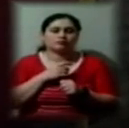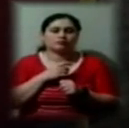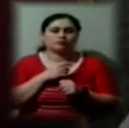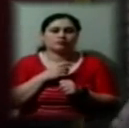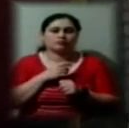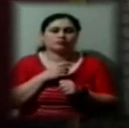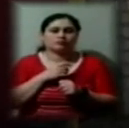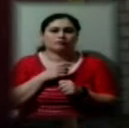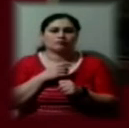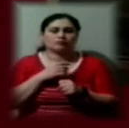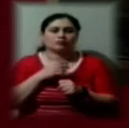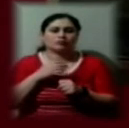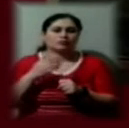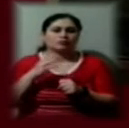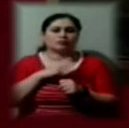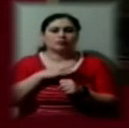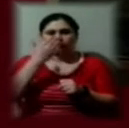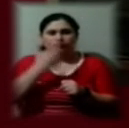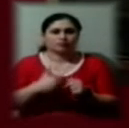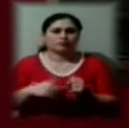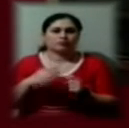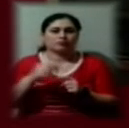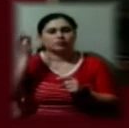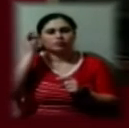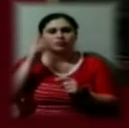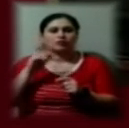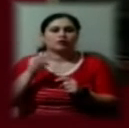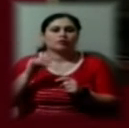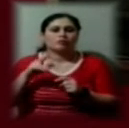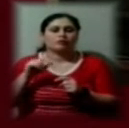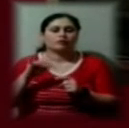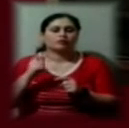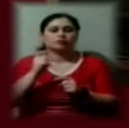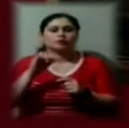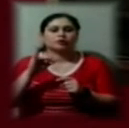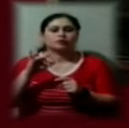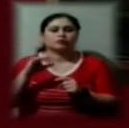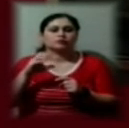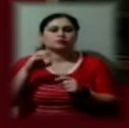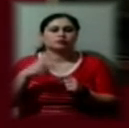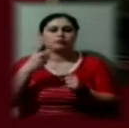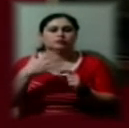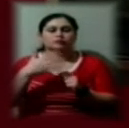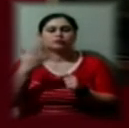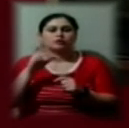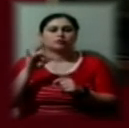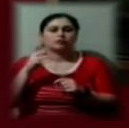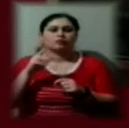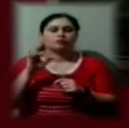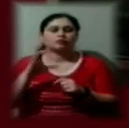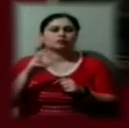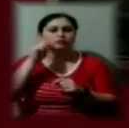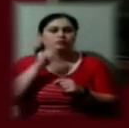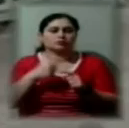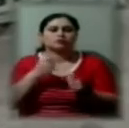у нього ліва половина. Нагадаємо, Ігору Павловському вручили підозру за статтею 255 Кримінального кодексу «Створення